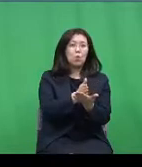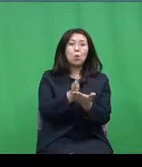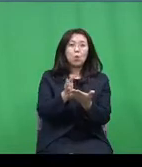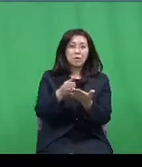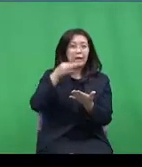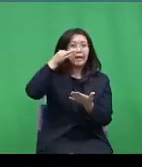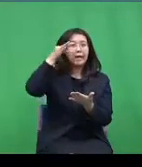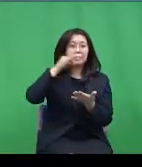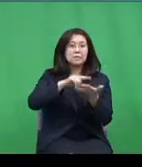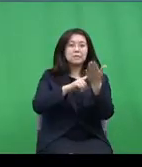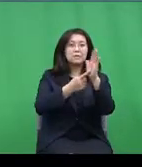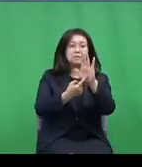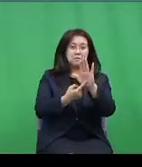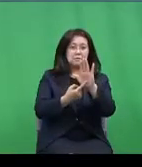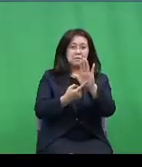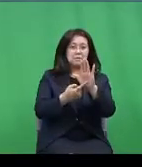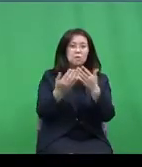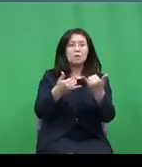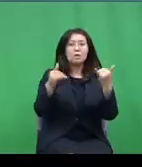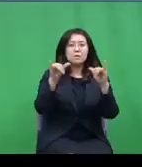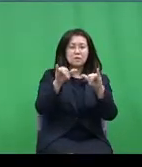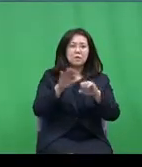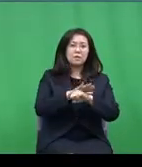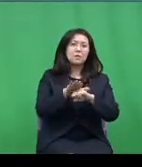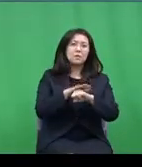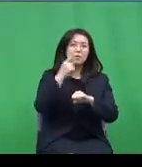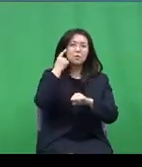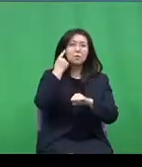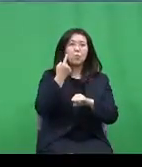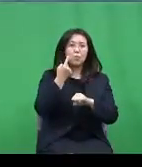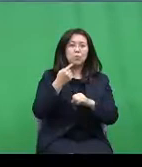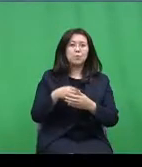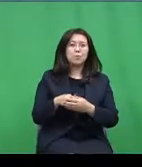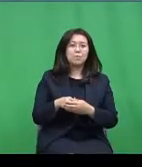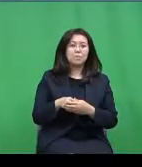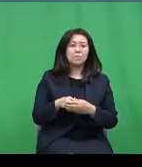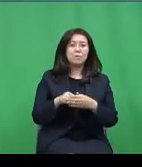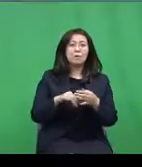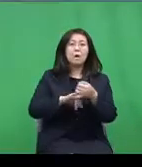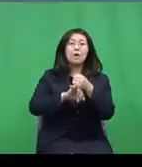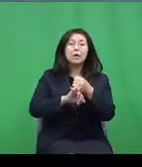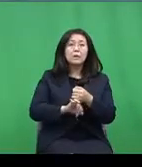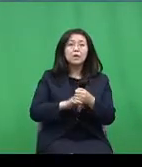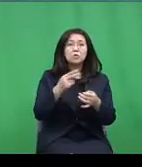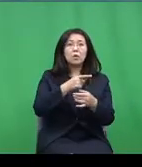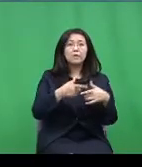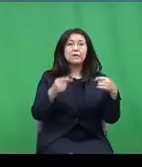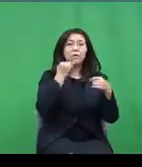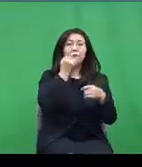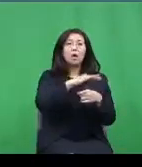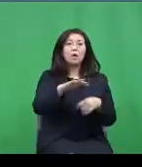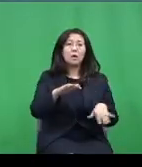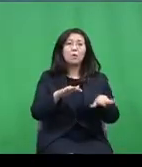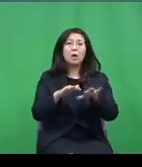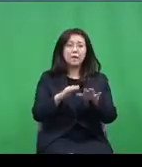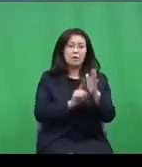していく、そういう社会が大事だと思うんですね。ですから必ずしも日本海側でトップだとかそういうこと